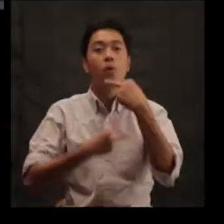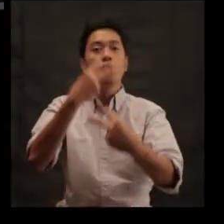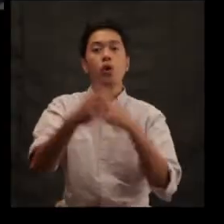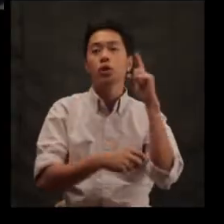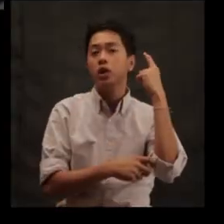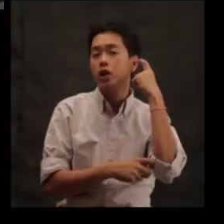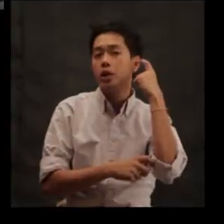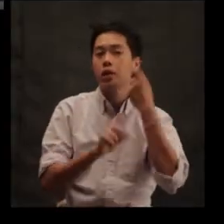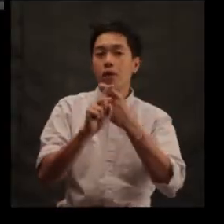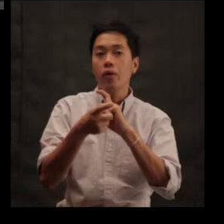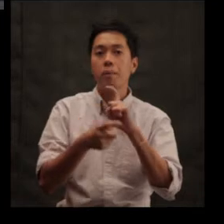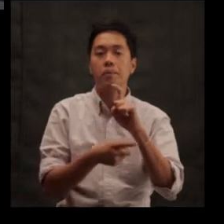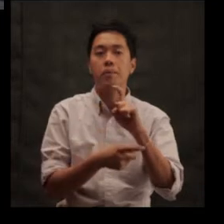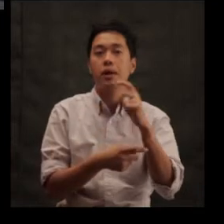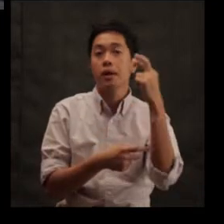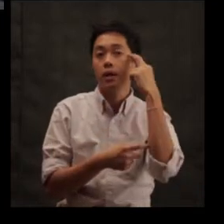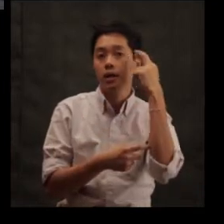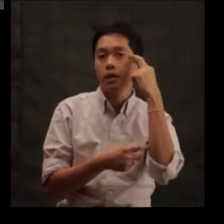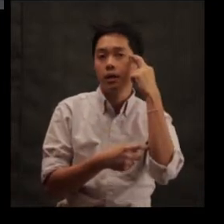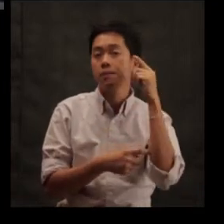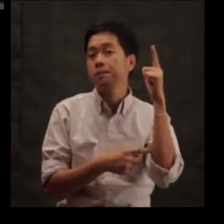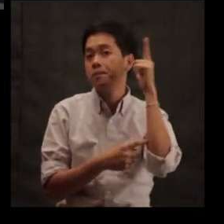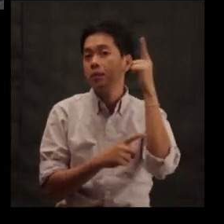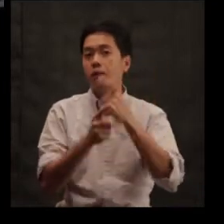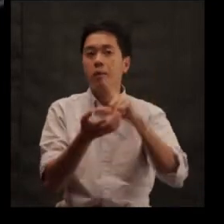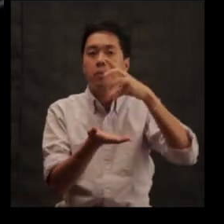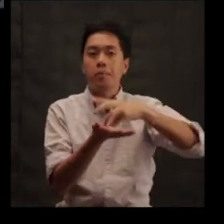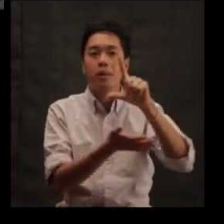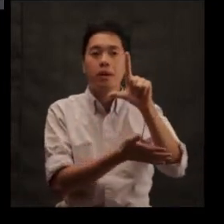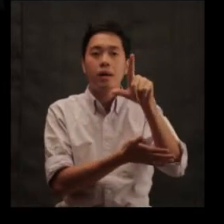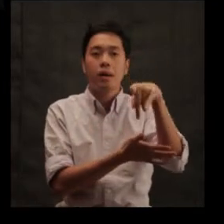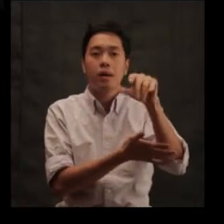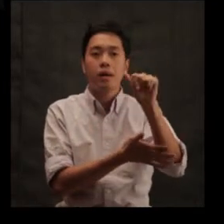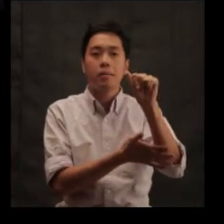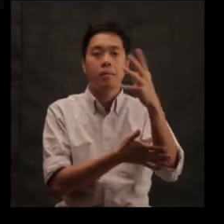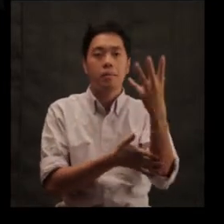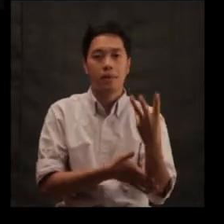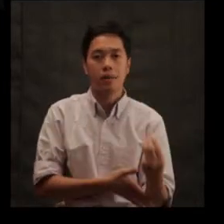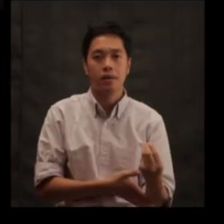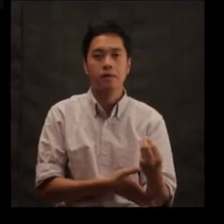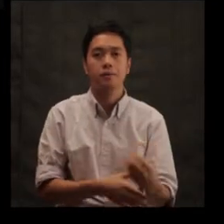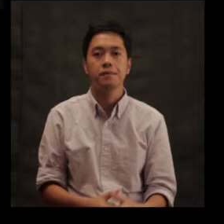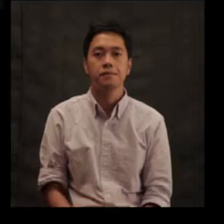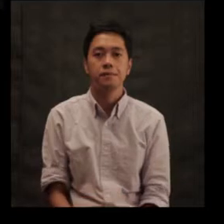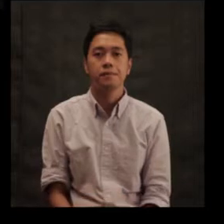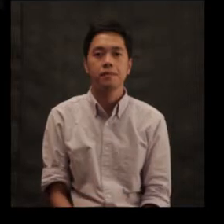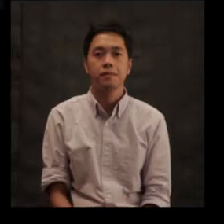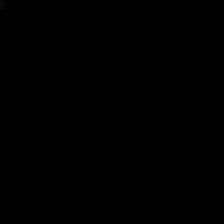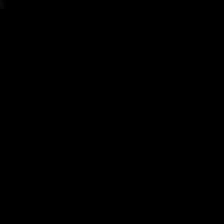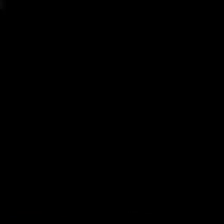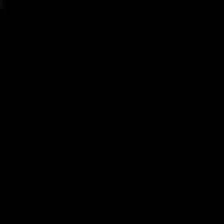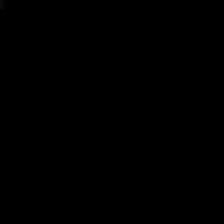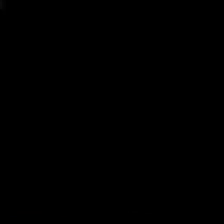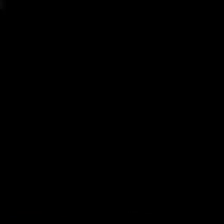inyong narinig ay ang tinig ni Ronel Del Rio, isang komentarista sa radyo sa Lipa, Batangas. Usapan sa araw na ito, kaya mga nako,